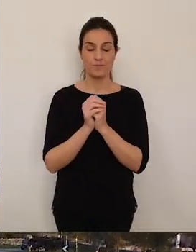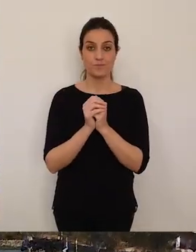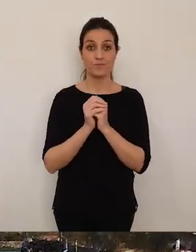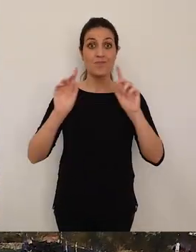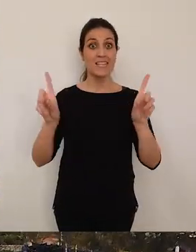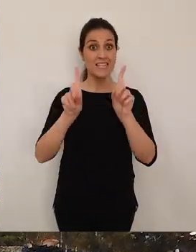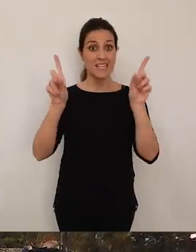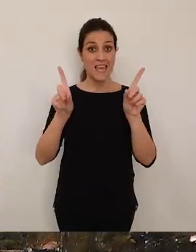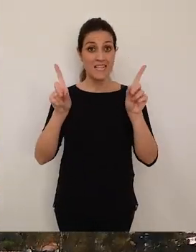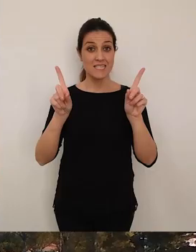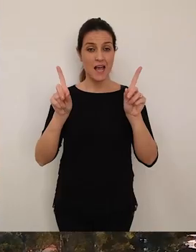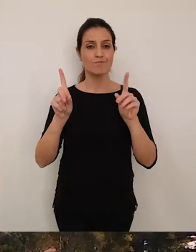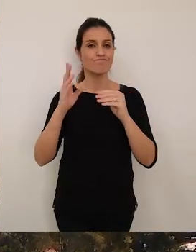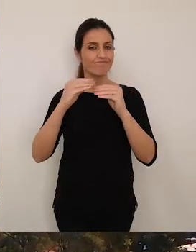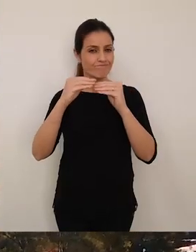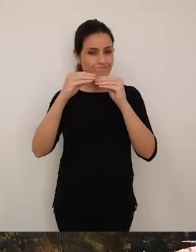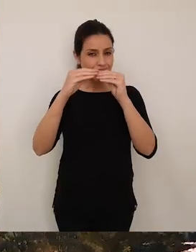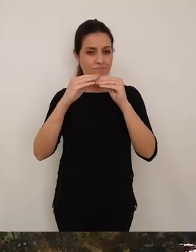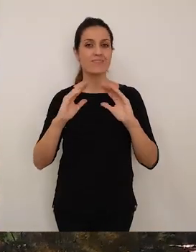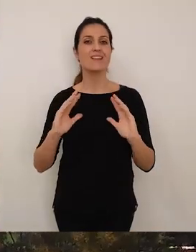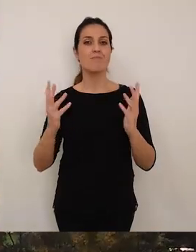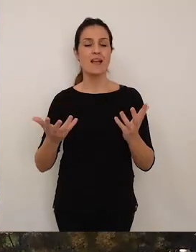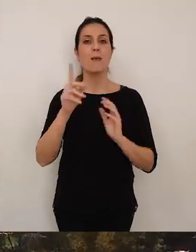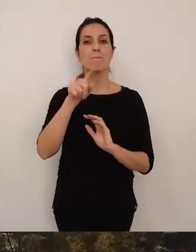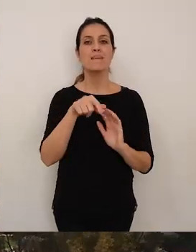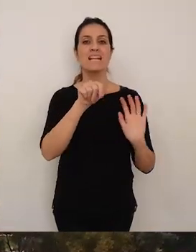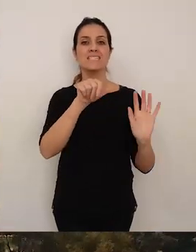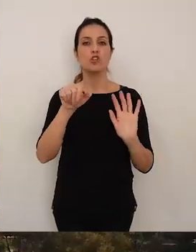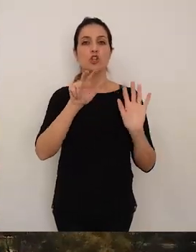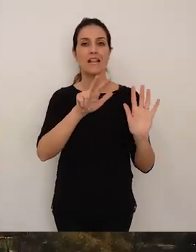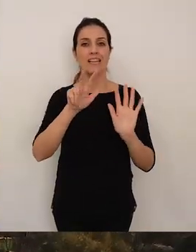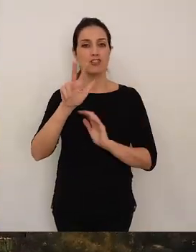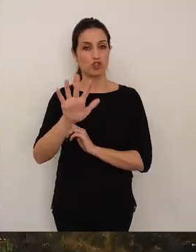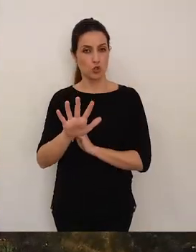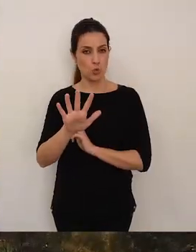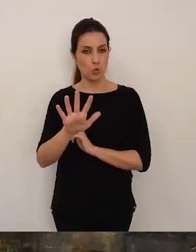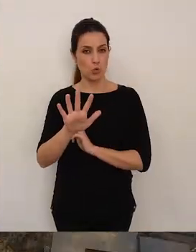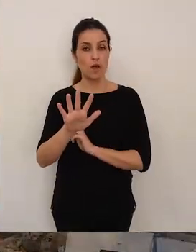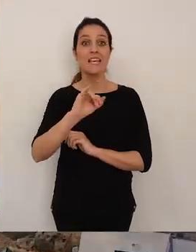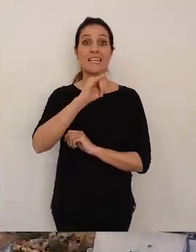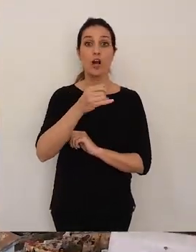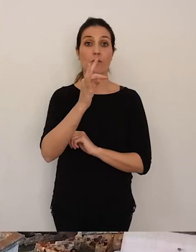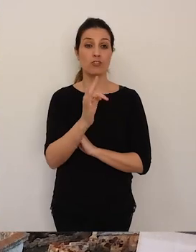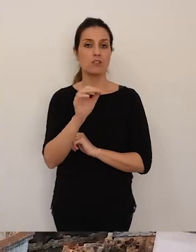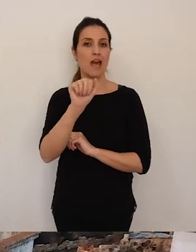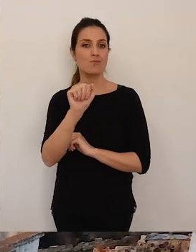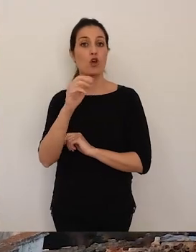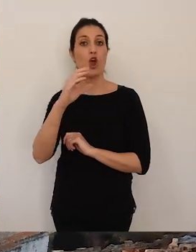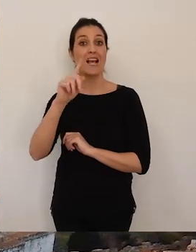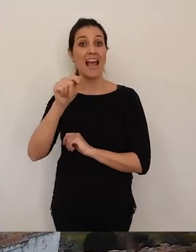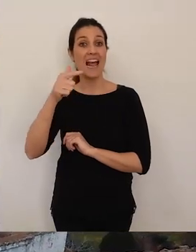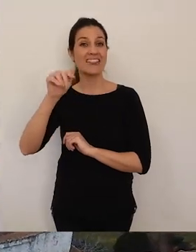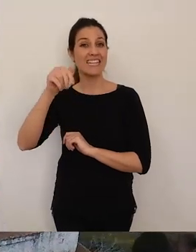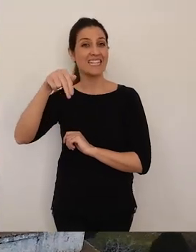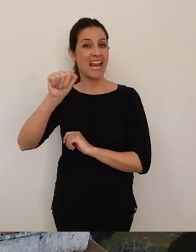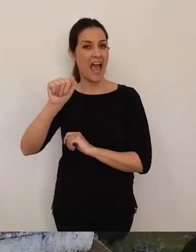La chiesa venne fatta realizzare in aperta campagna nel 1685 da Jacopo Francesco Arborio Gattinara,